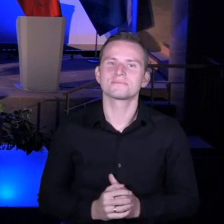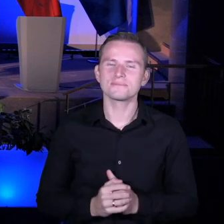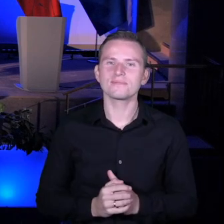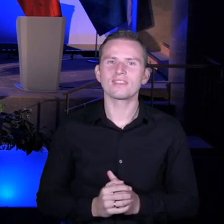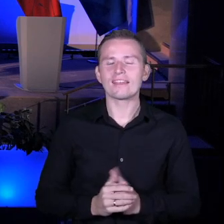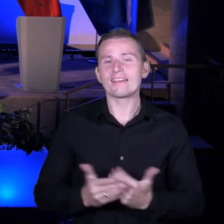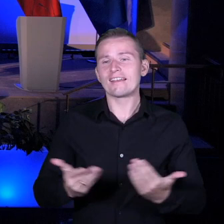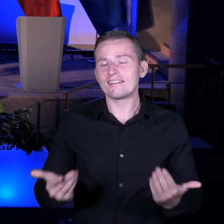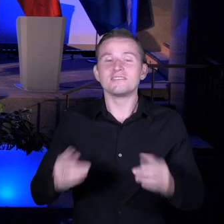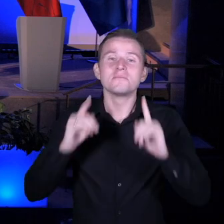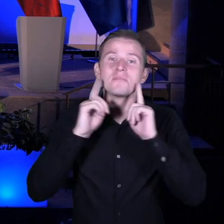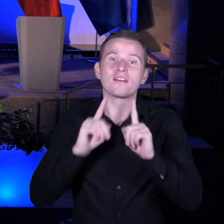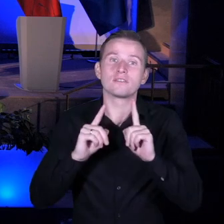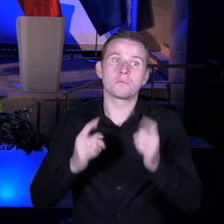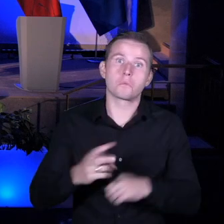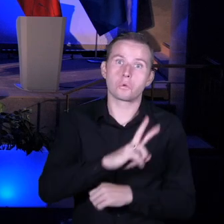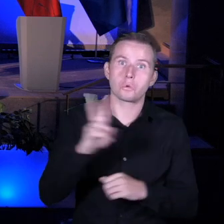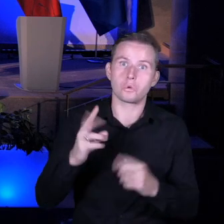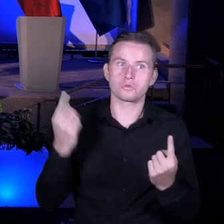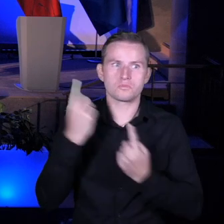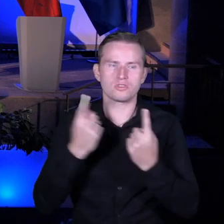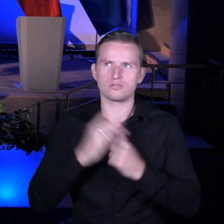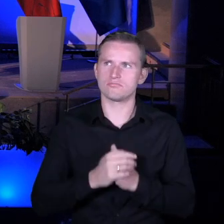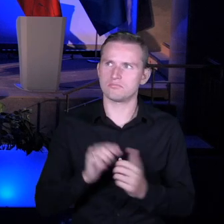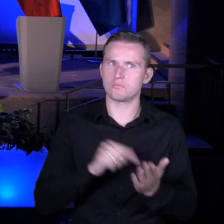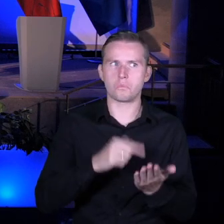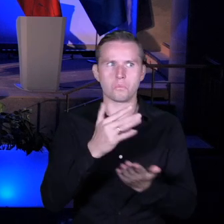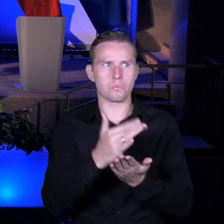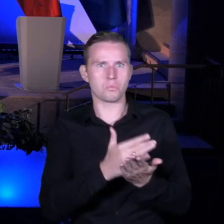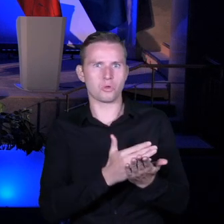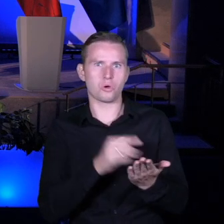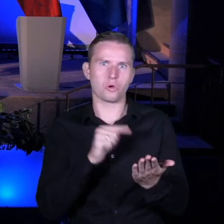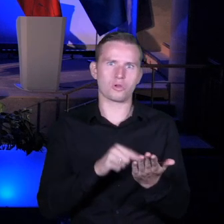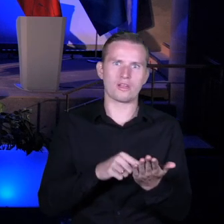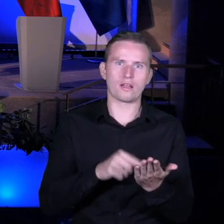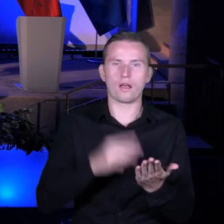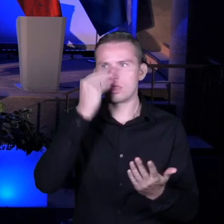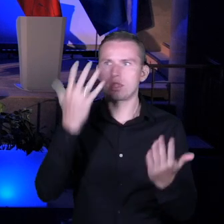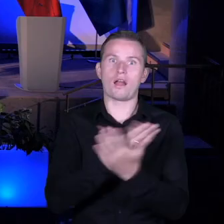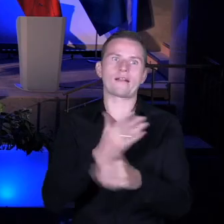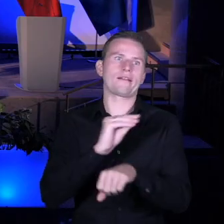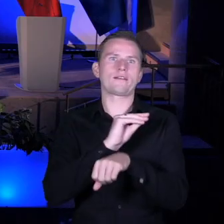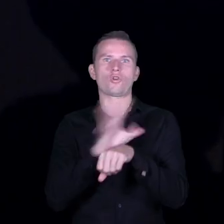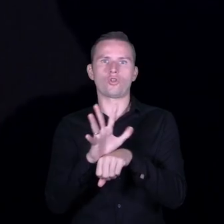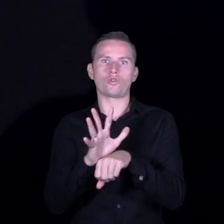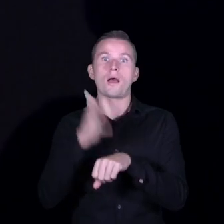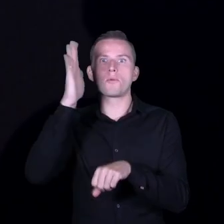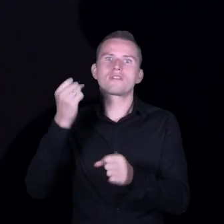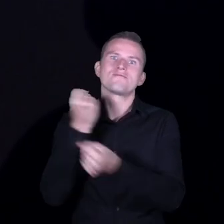nikt nie przewidywał, uruchamiając ten projekt, że będziemy mieli do czynienia z pandemią, a na koniec nawet wojną, która również